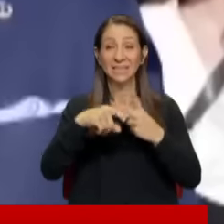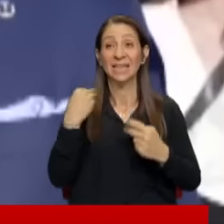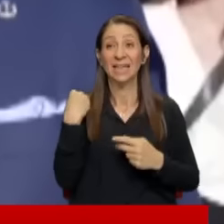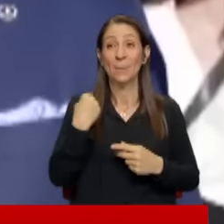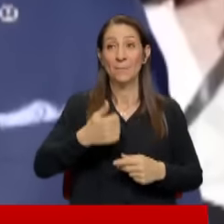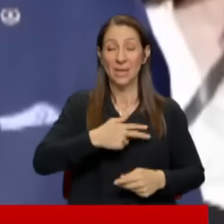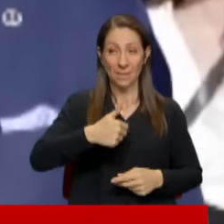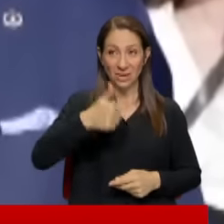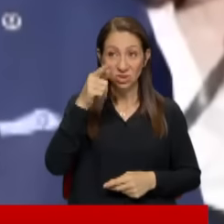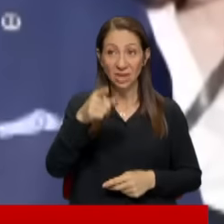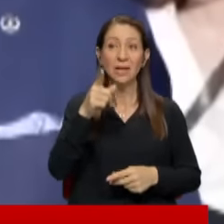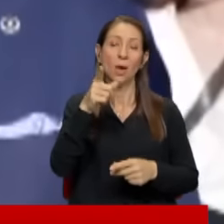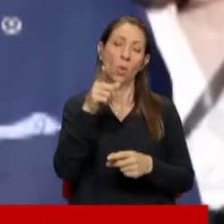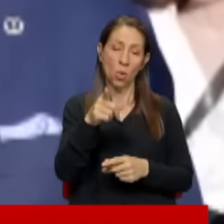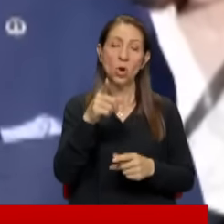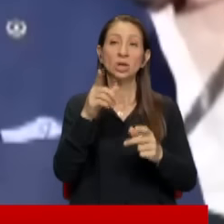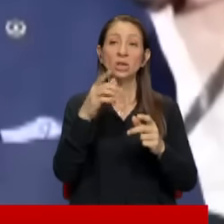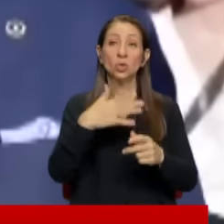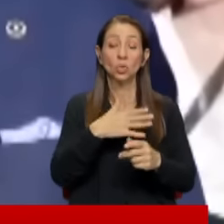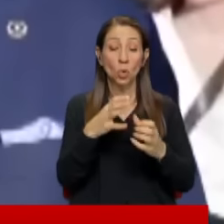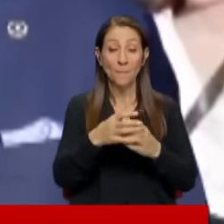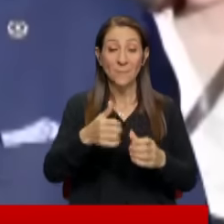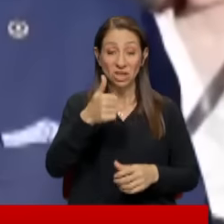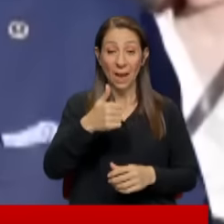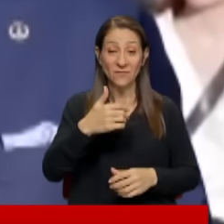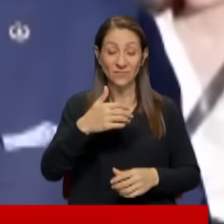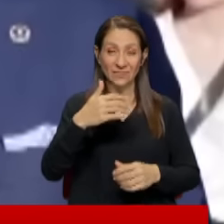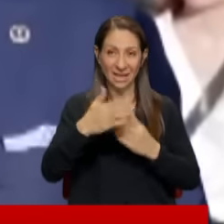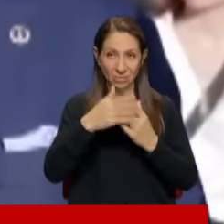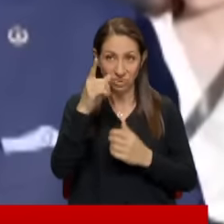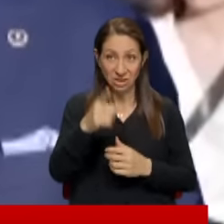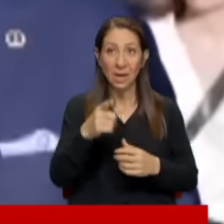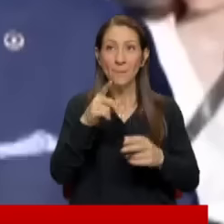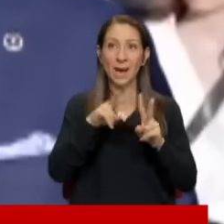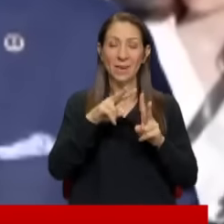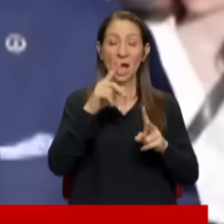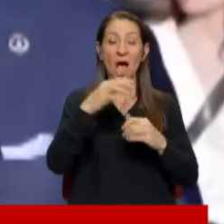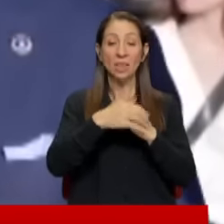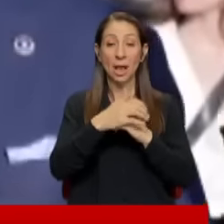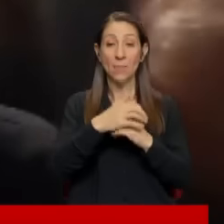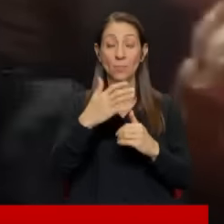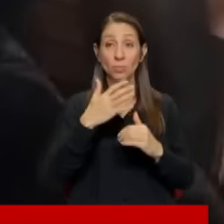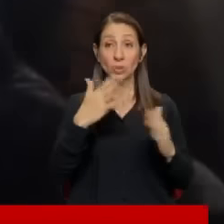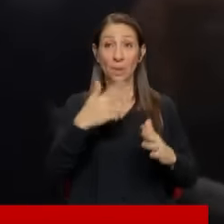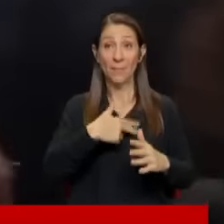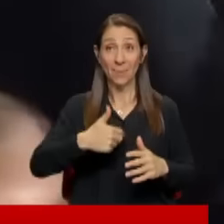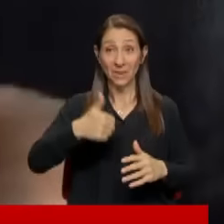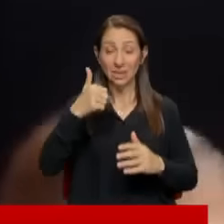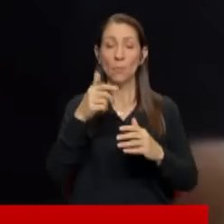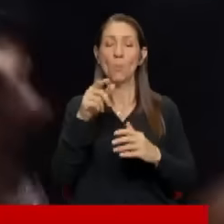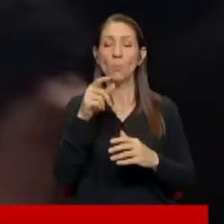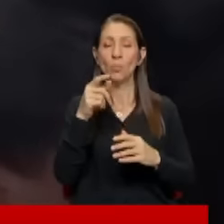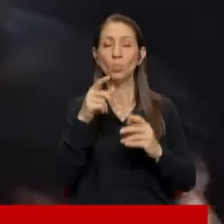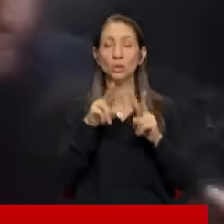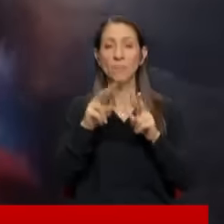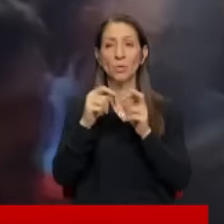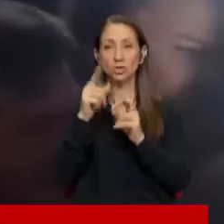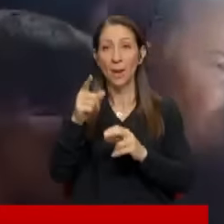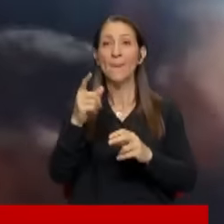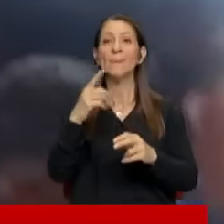Kocagöz. Kocagöz'ü CHP Grup Başkan Vekili Ali Mahir Başarır, Antalya Büyükşehir Belediye Başkanı Muhittin Böcek ve daha birçok